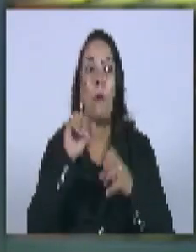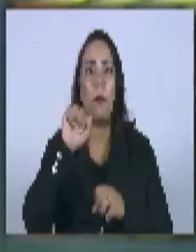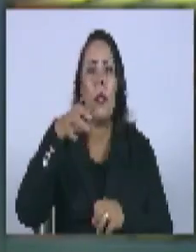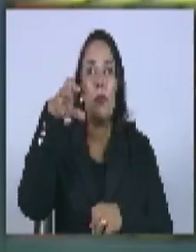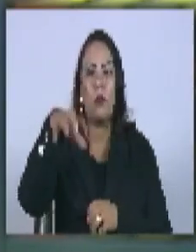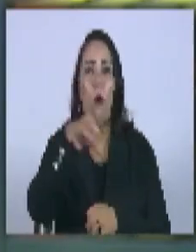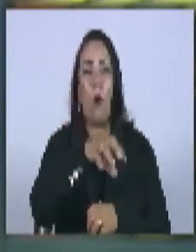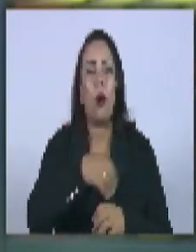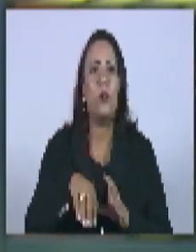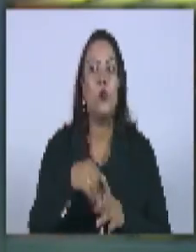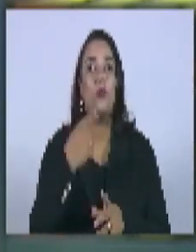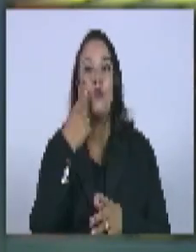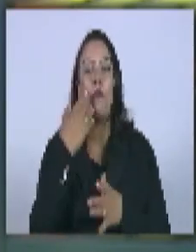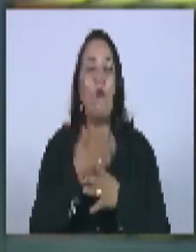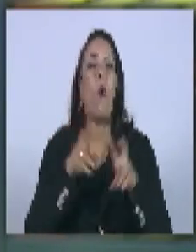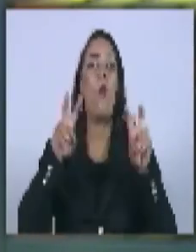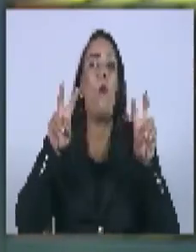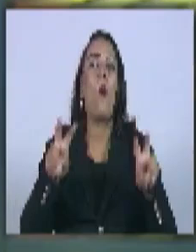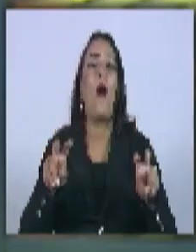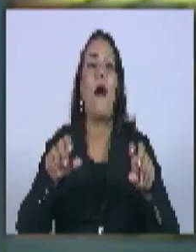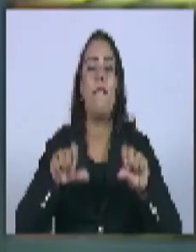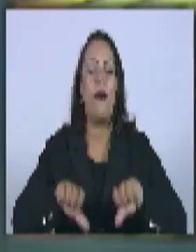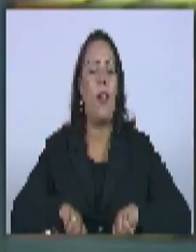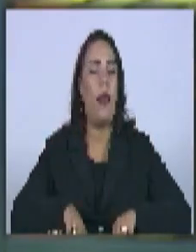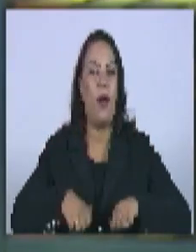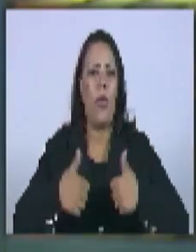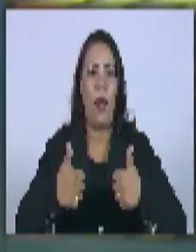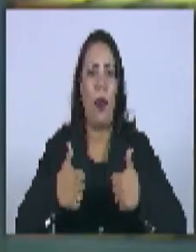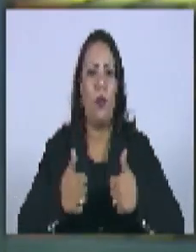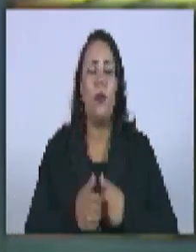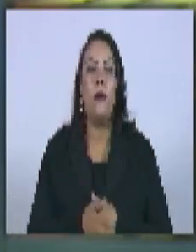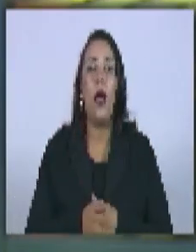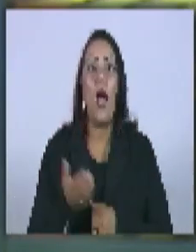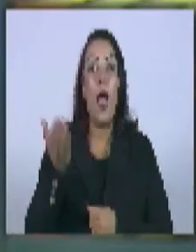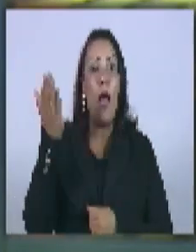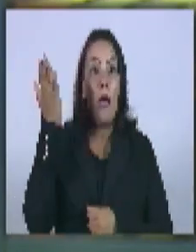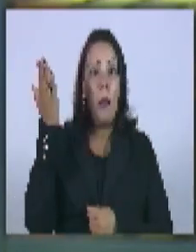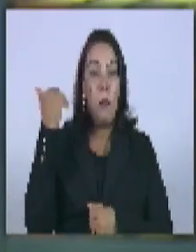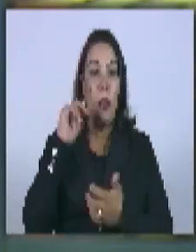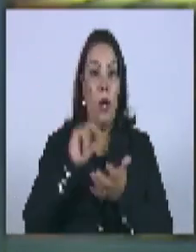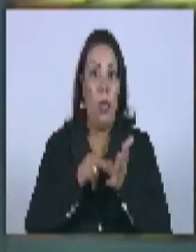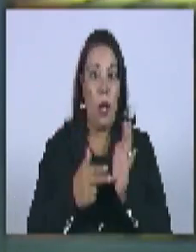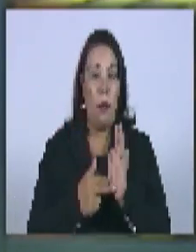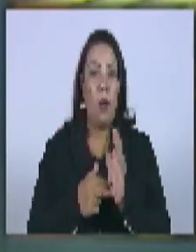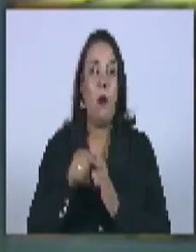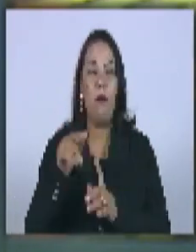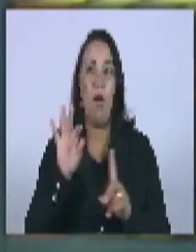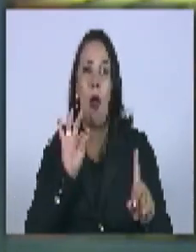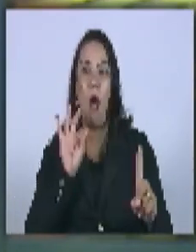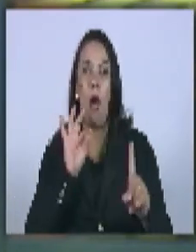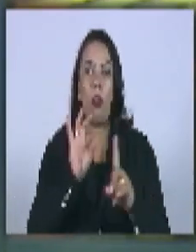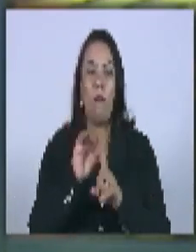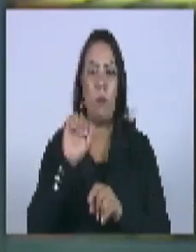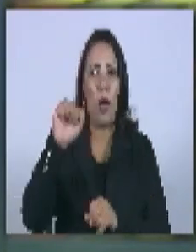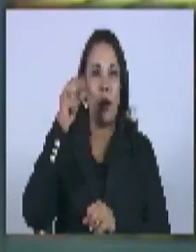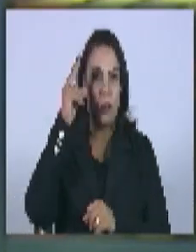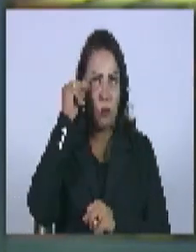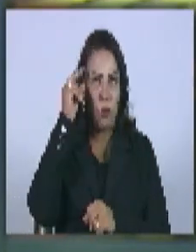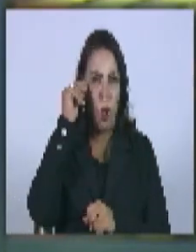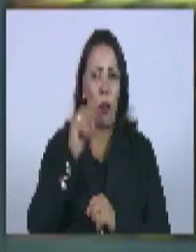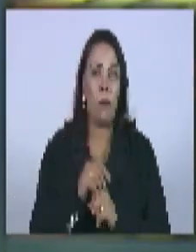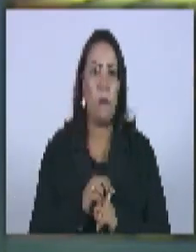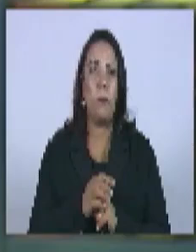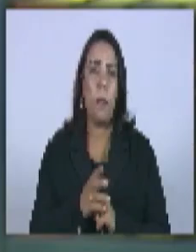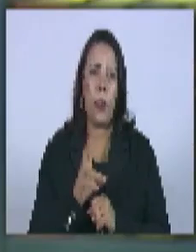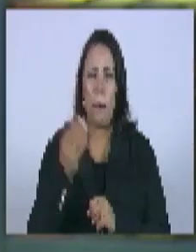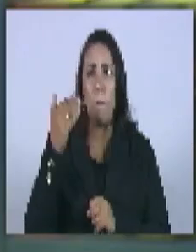مستوى توقف الحياه حدث قبل كده ان استهدفت اسرائيل حسب